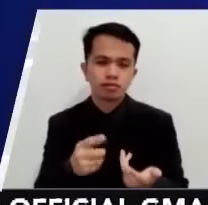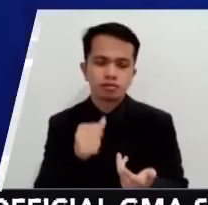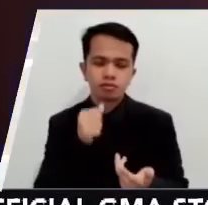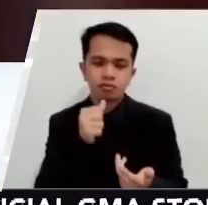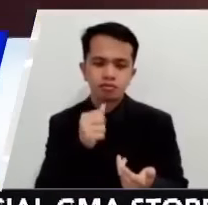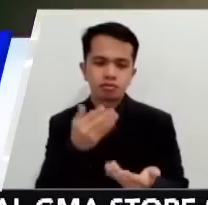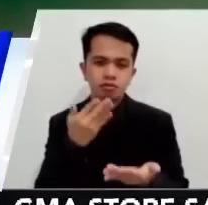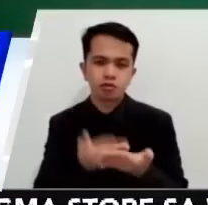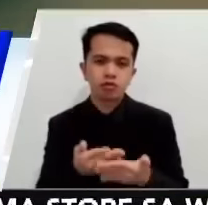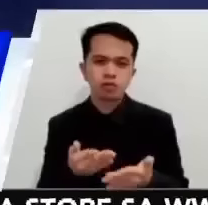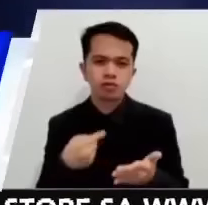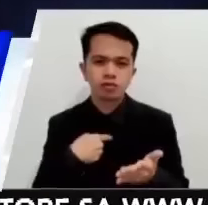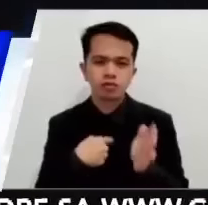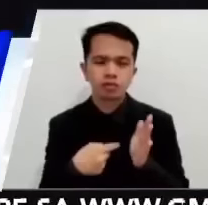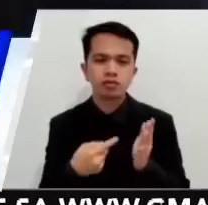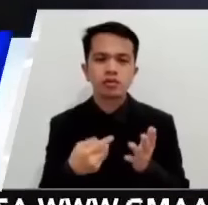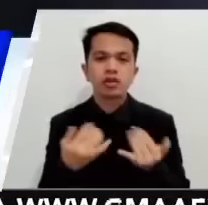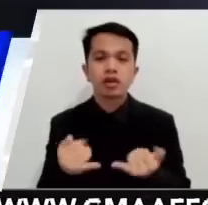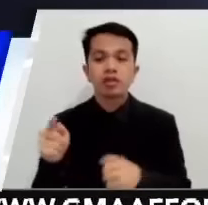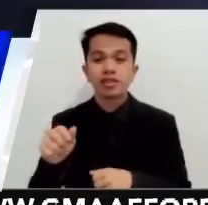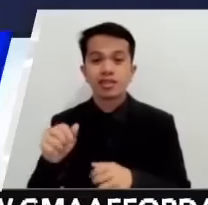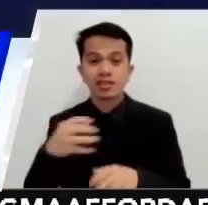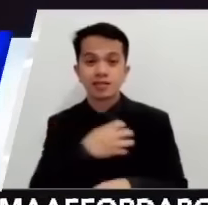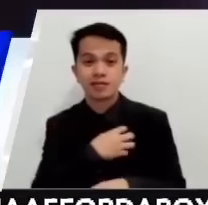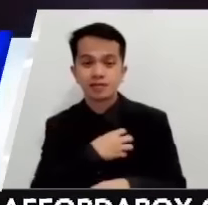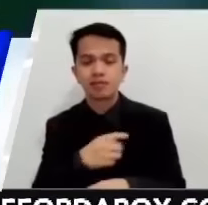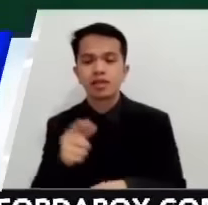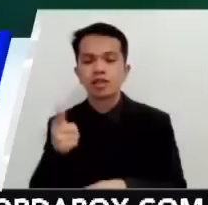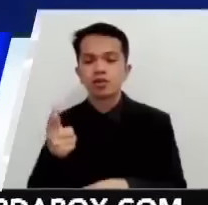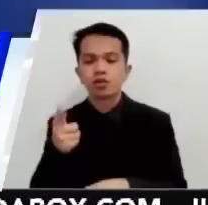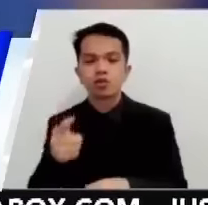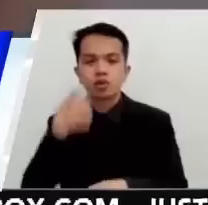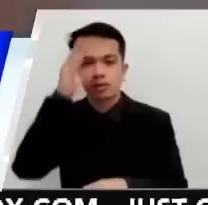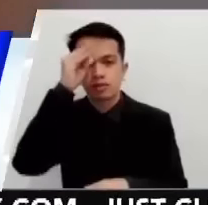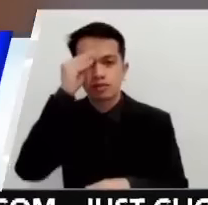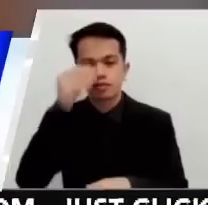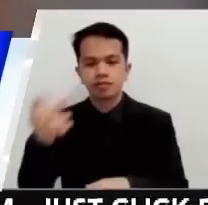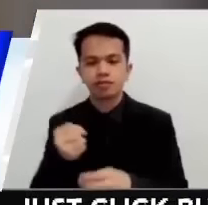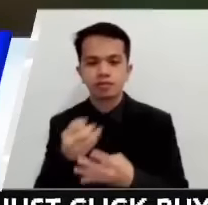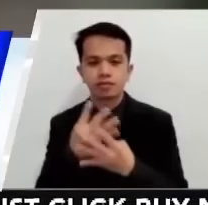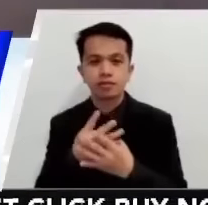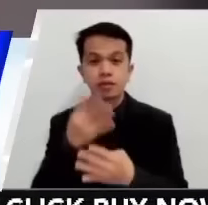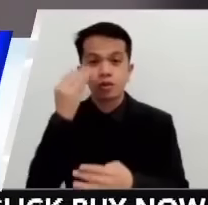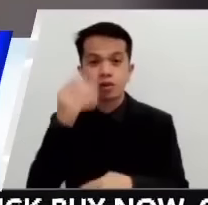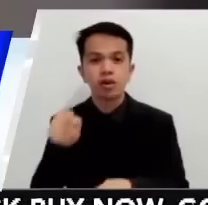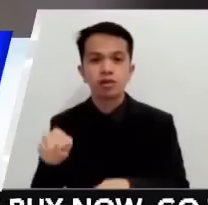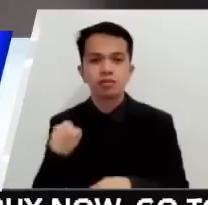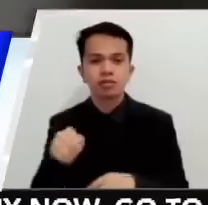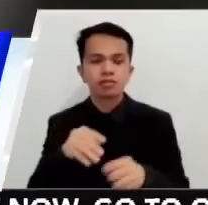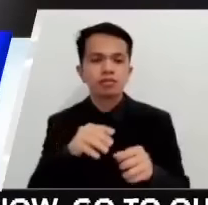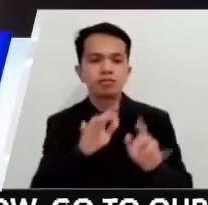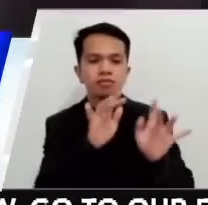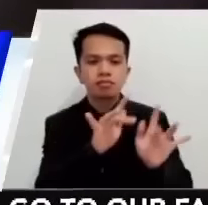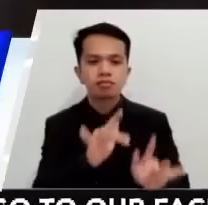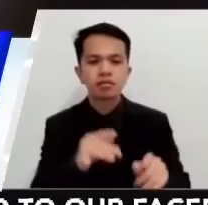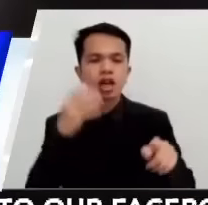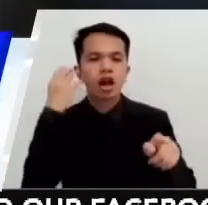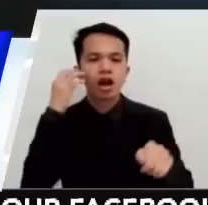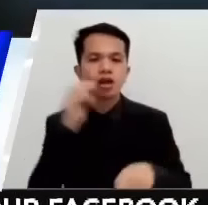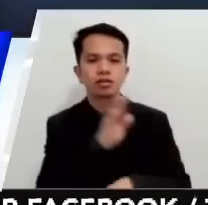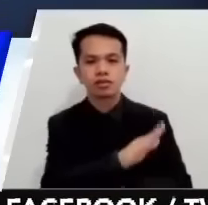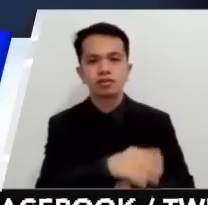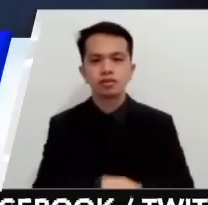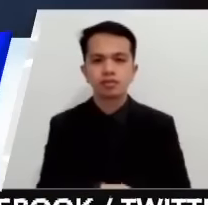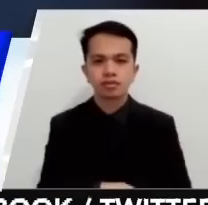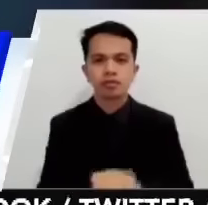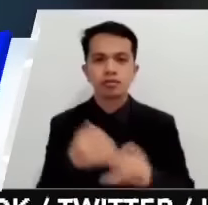ng Antipolo Police, dinakip ang 21-anyos na lalaking ito dahil umano sa pangahalay sa pinsan niya. Sinilbihan siya